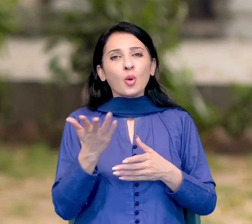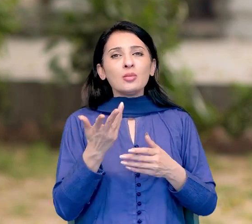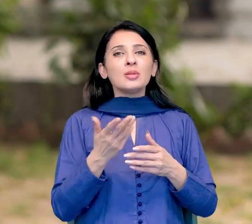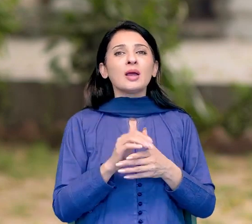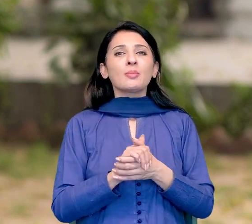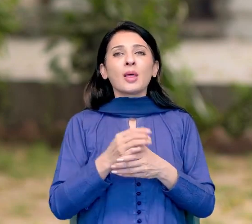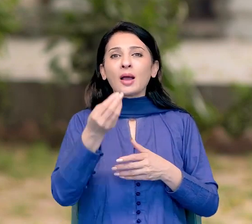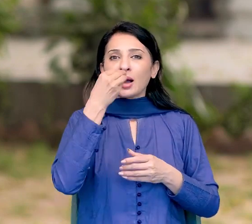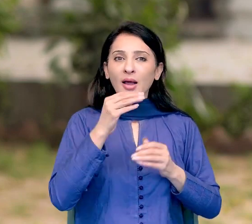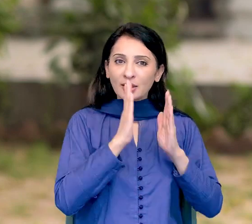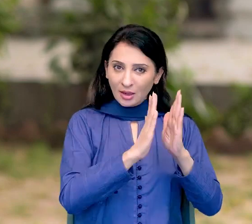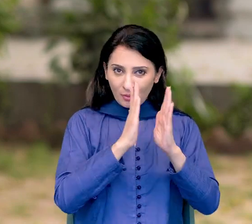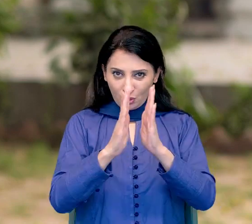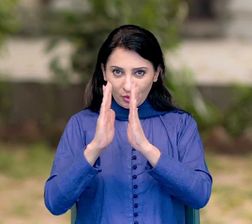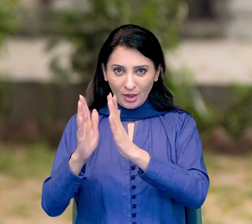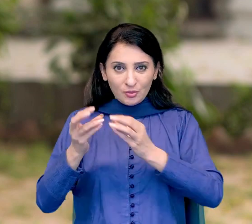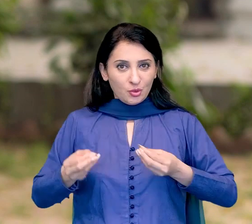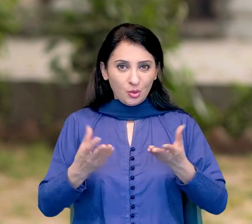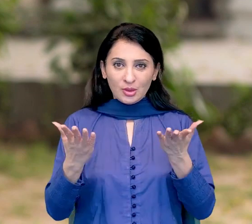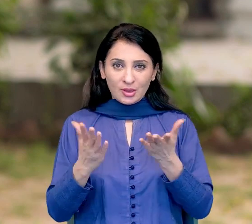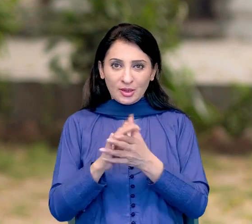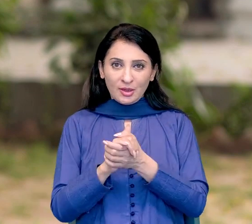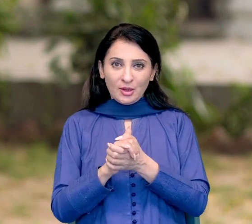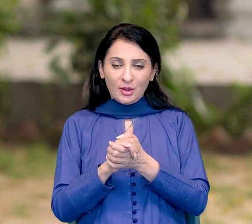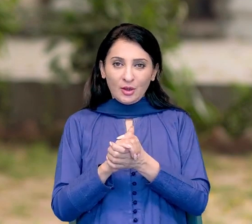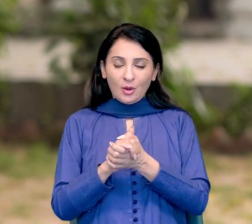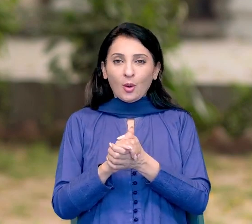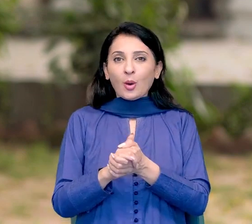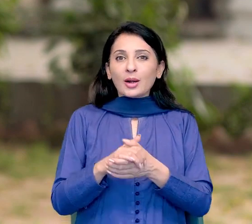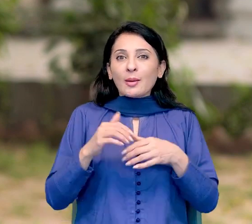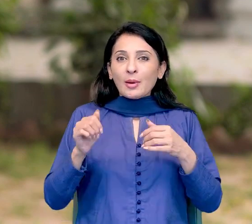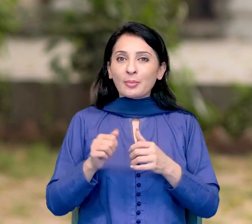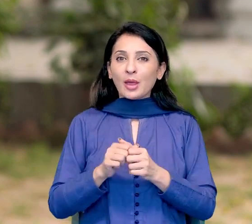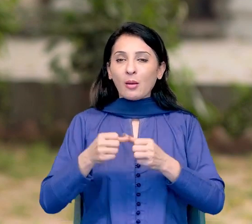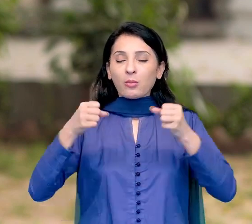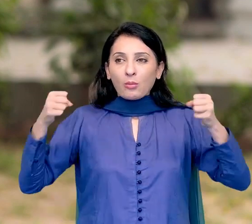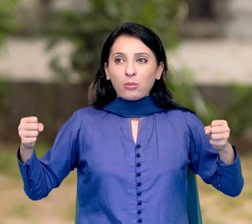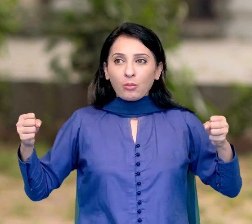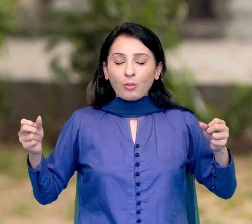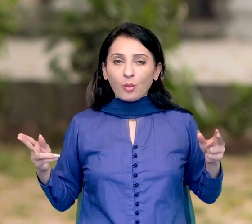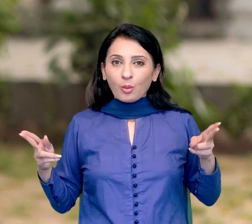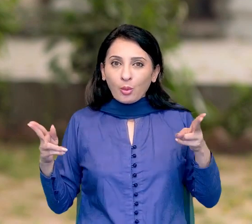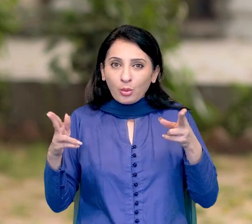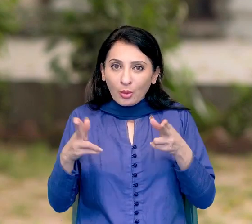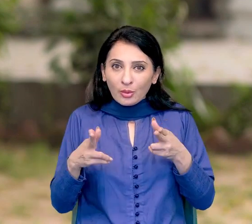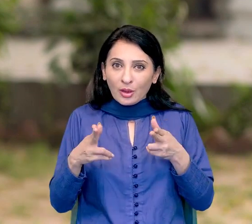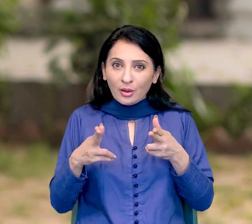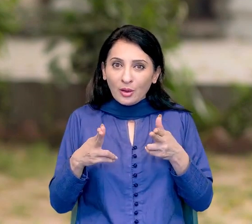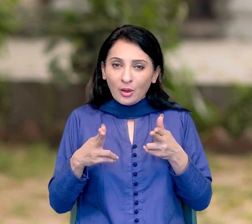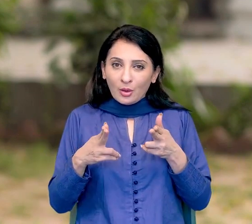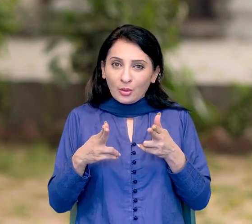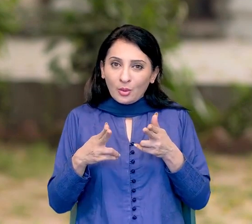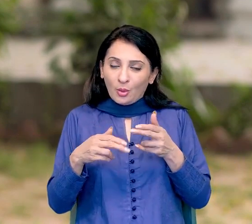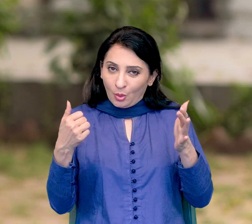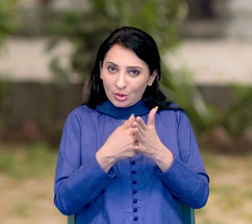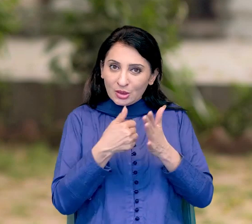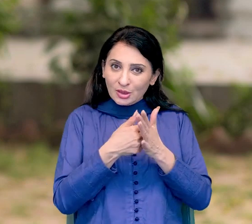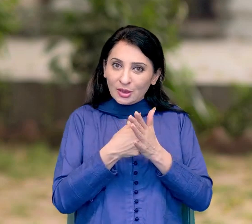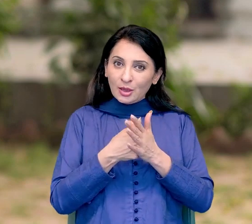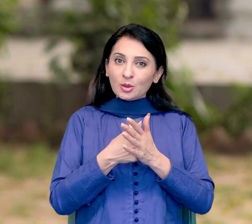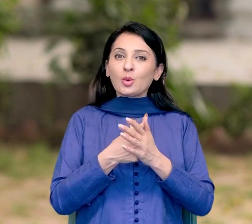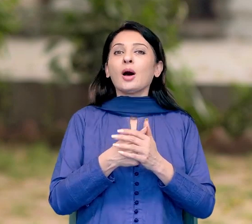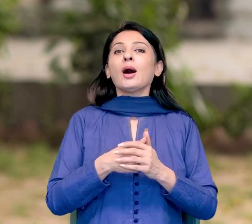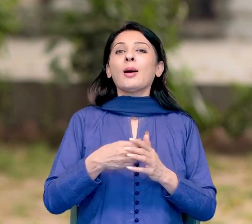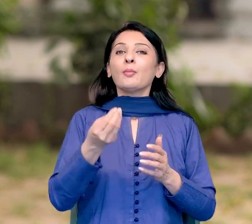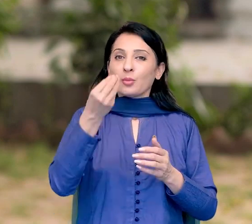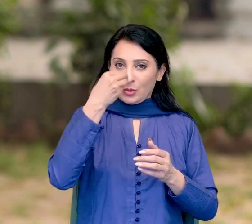پروگرام اور آپ صرف ایک چیز پہ فوکس کرنا چاہتے ہیں, اینڈ یو آر انٹرسٹیڈ ان لوزنگ ویٹ فاسٹر, فوکس آن نیوٹریشن. اوکے,